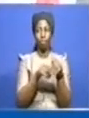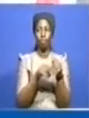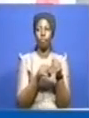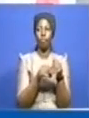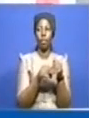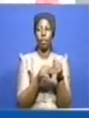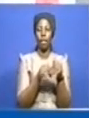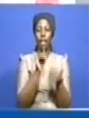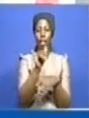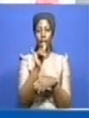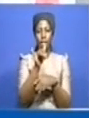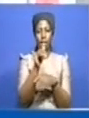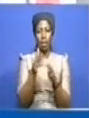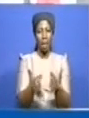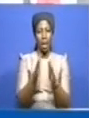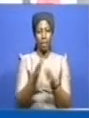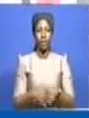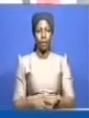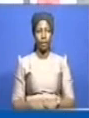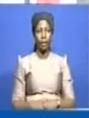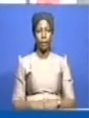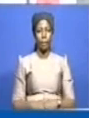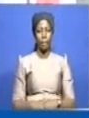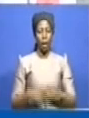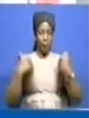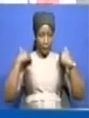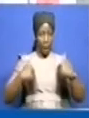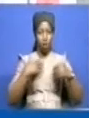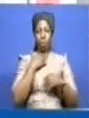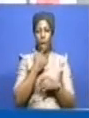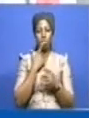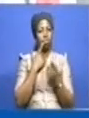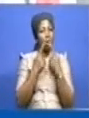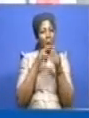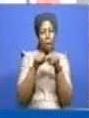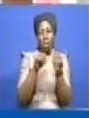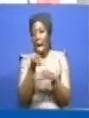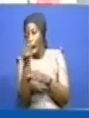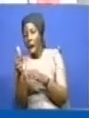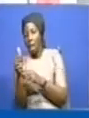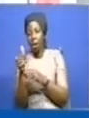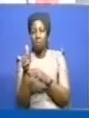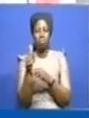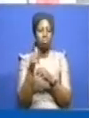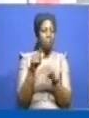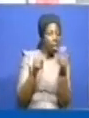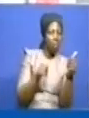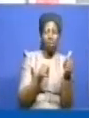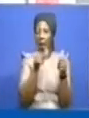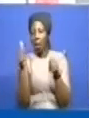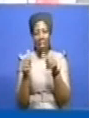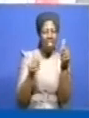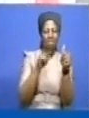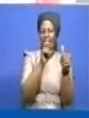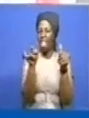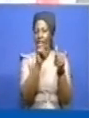huo muongozo. Kwa hivyo mimi sitaki kusema juu ya vile mwingine ama mwingine ama mwingine atafanya.